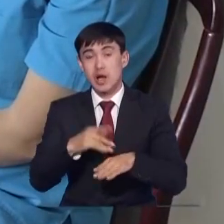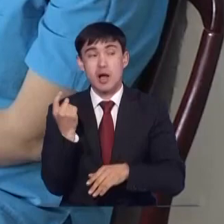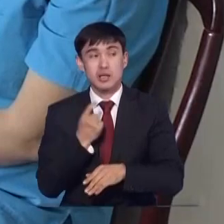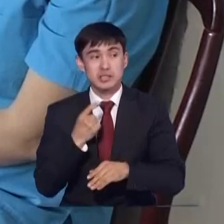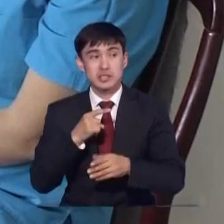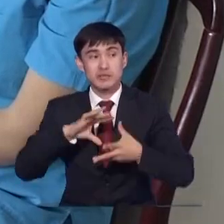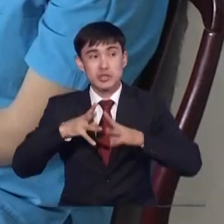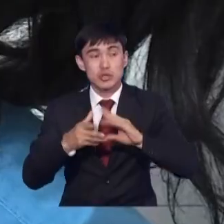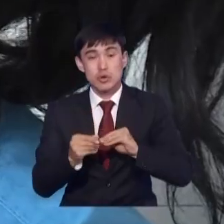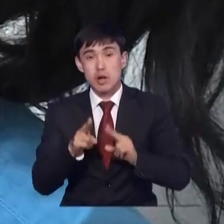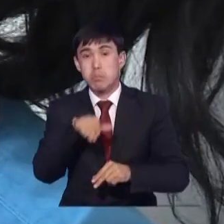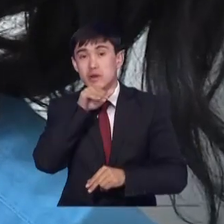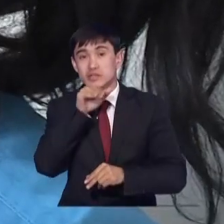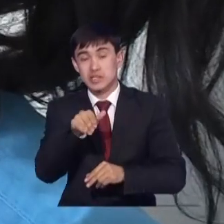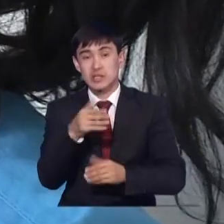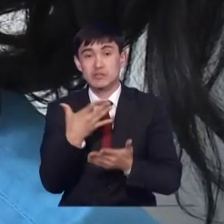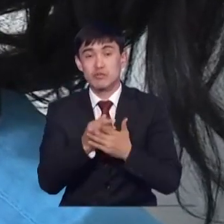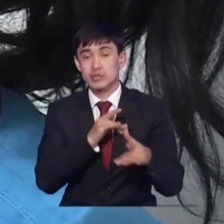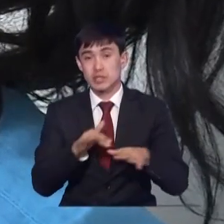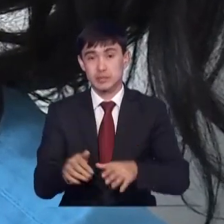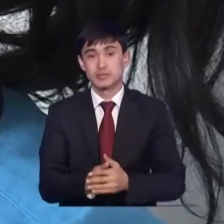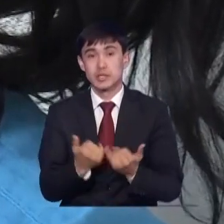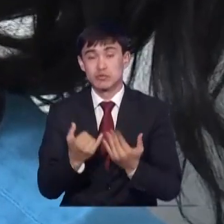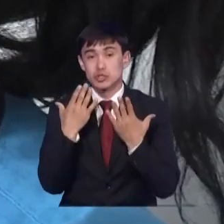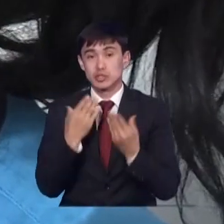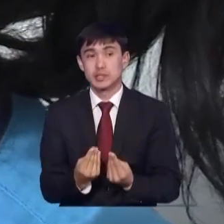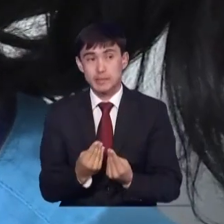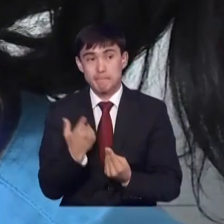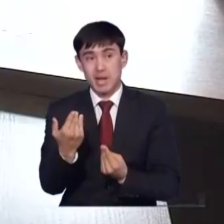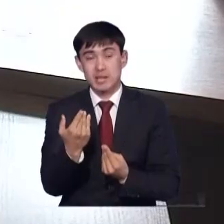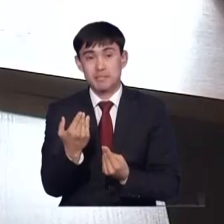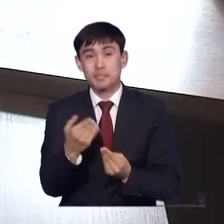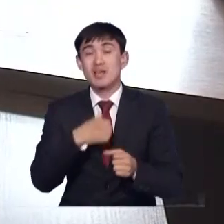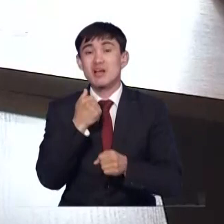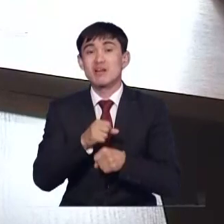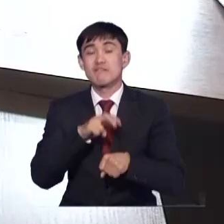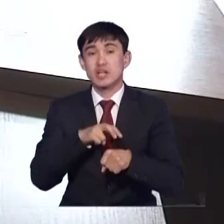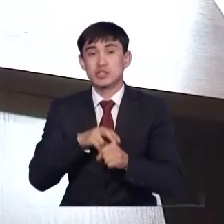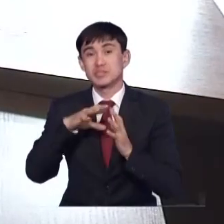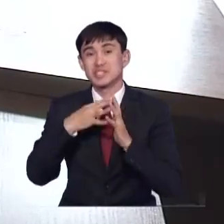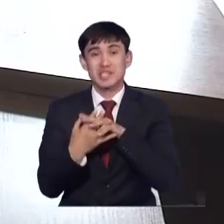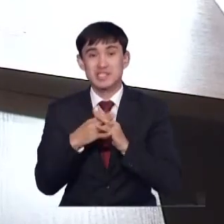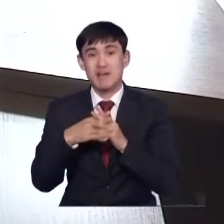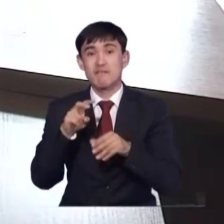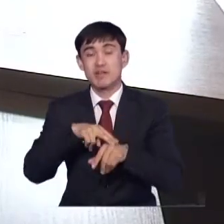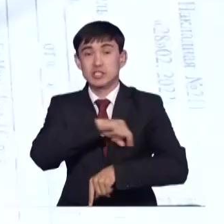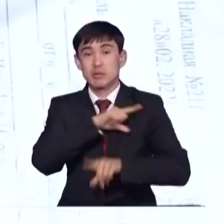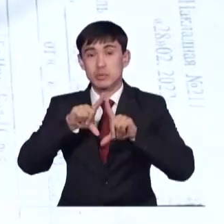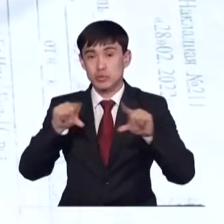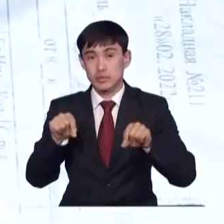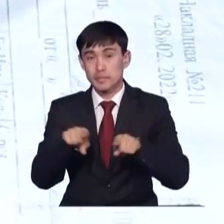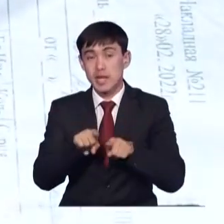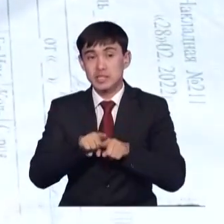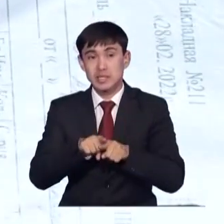охарактеризовав её как профессионала своего дела На сегодняшний день она является главврачом сельской врачебной амбулатории